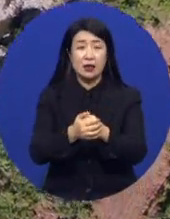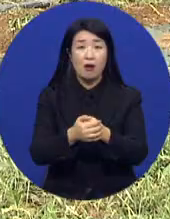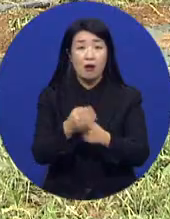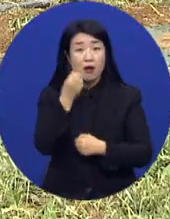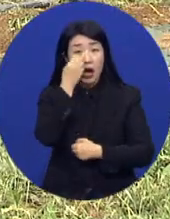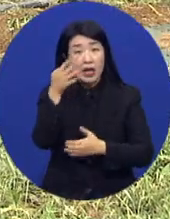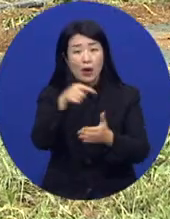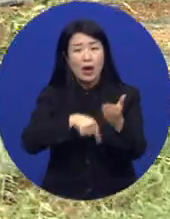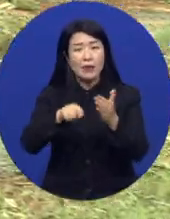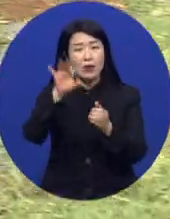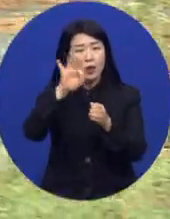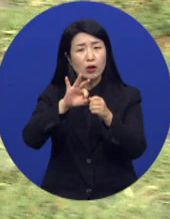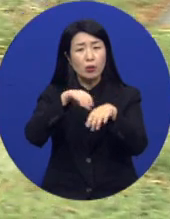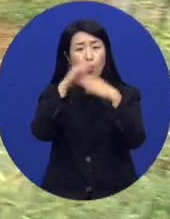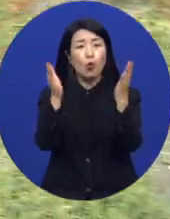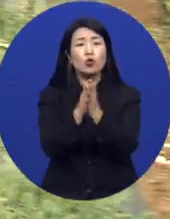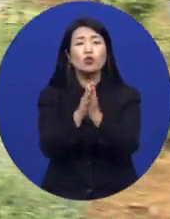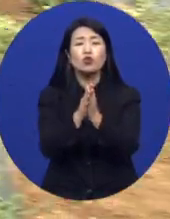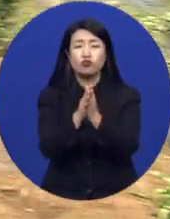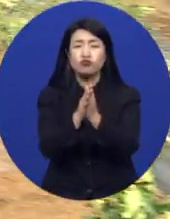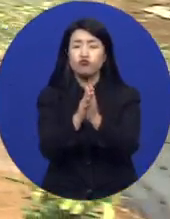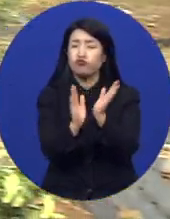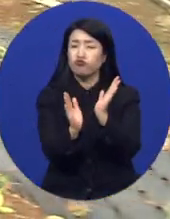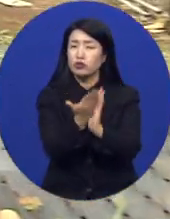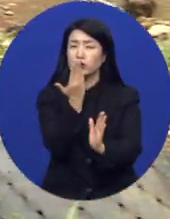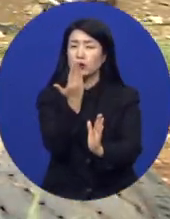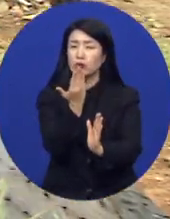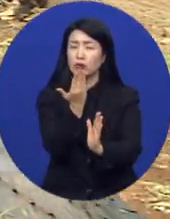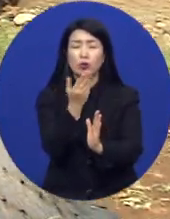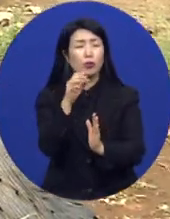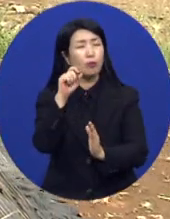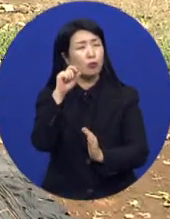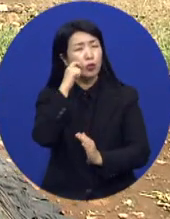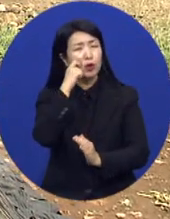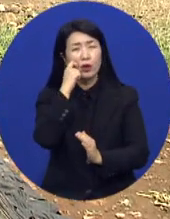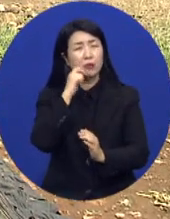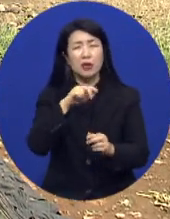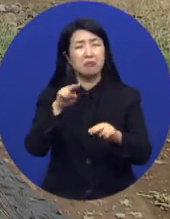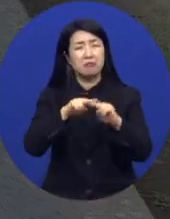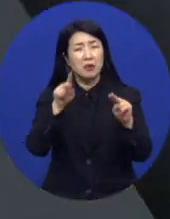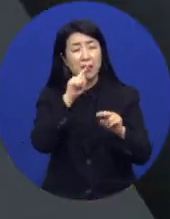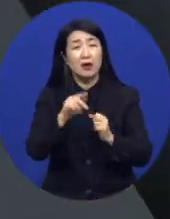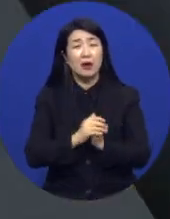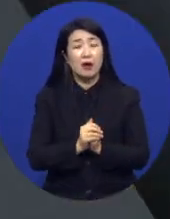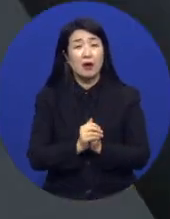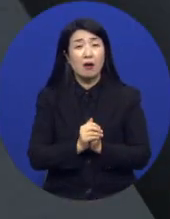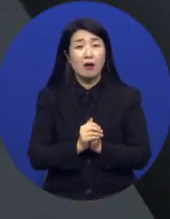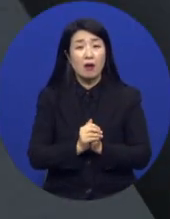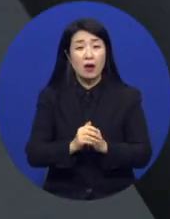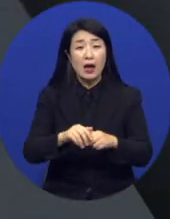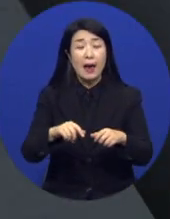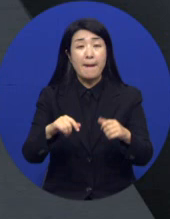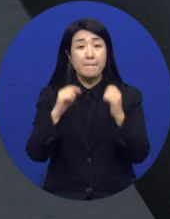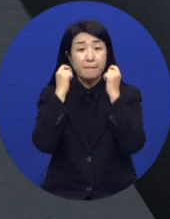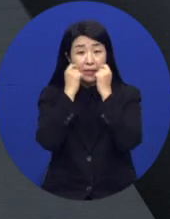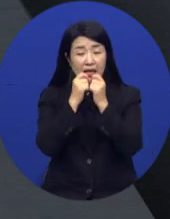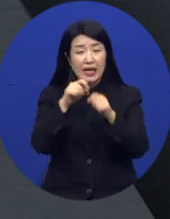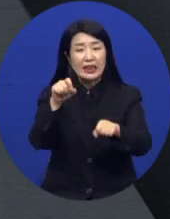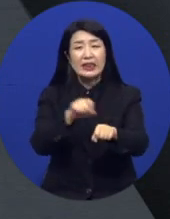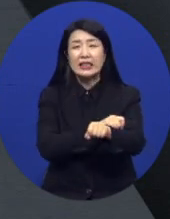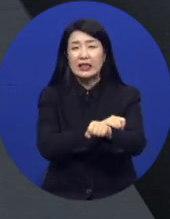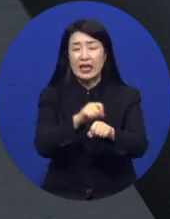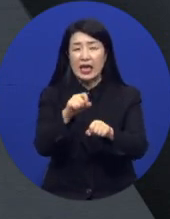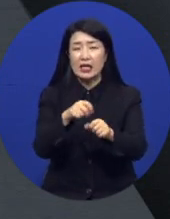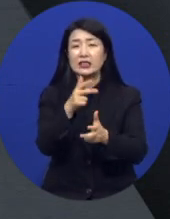넉달만에 10가지 모두 업무처리가 위법부당하다고 보기 어렵다며 기각했습니다 민간특례사업을 불수용